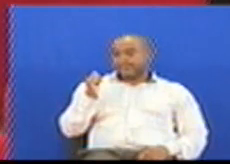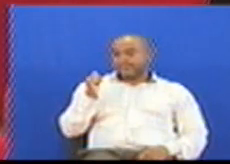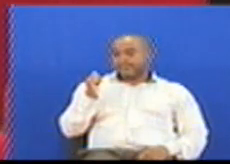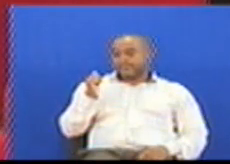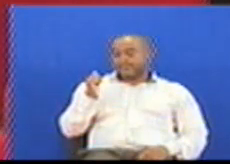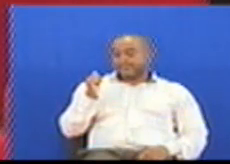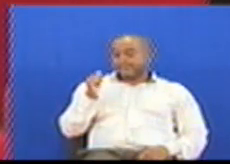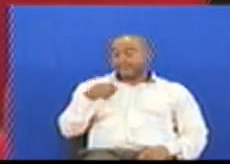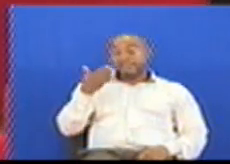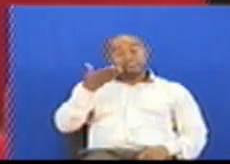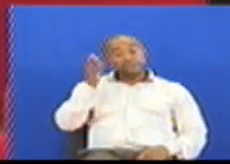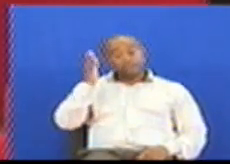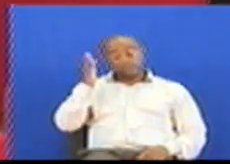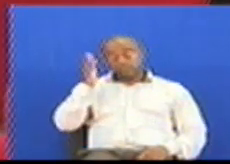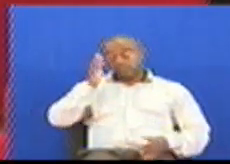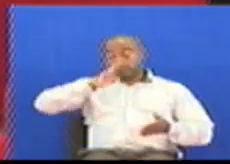serikali ilisaini